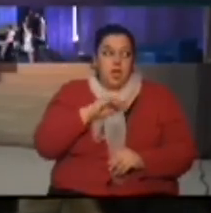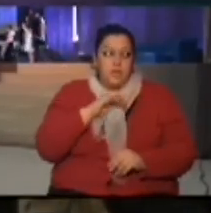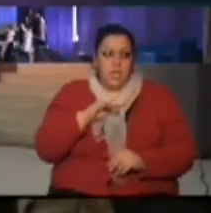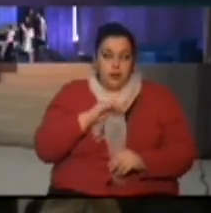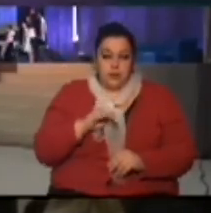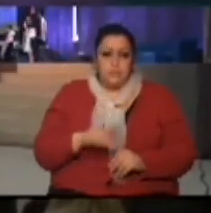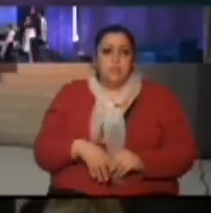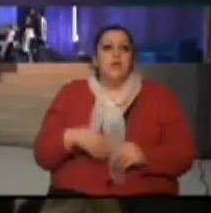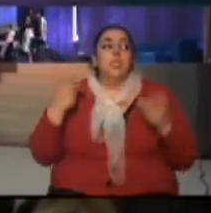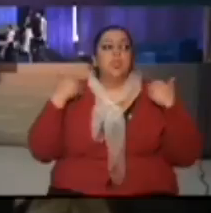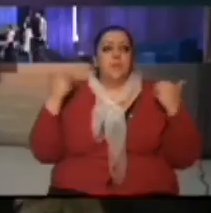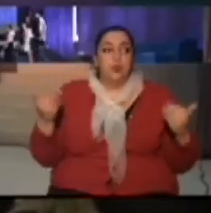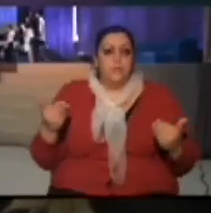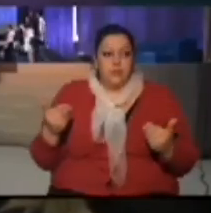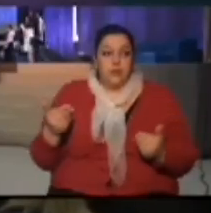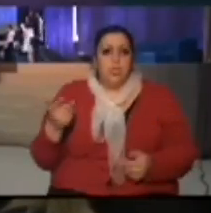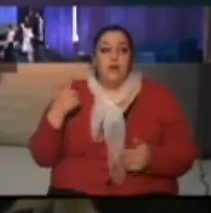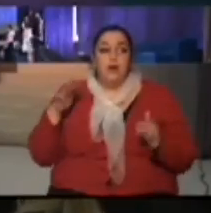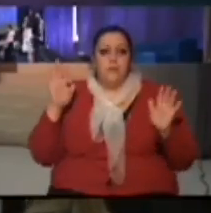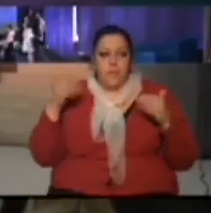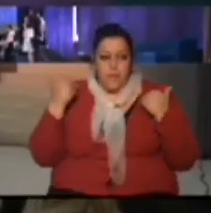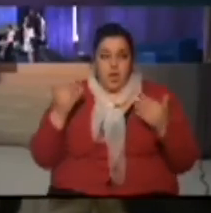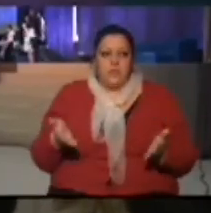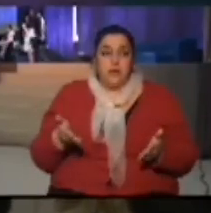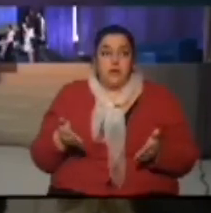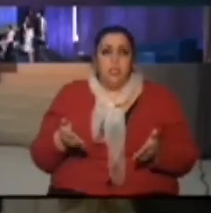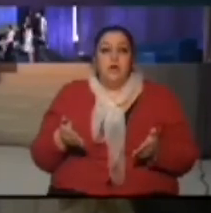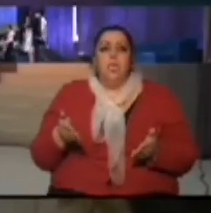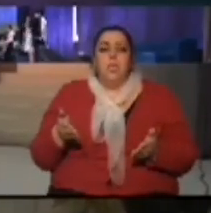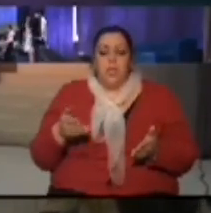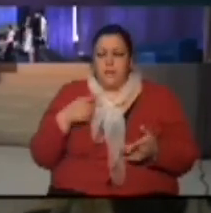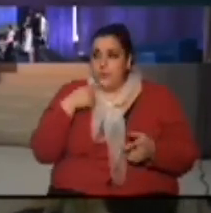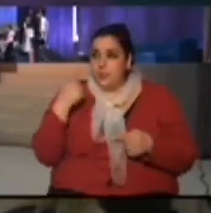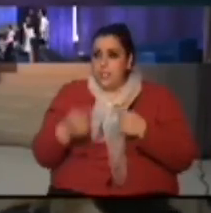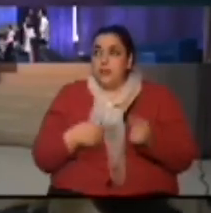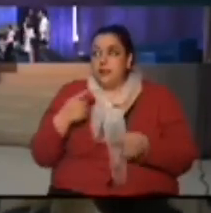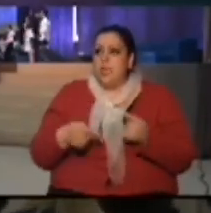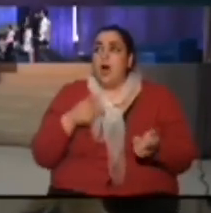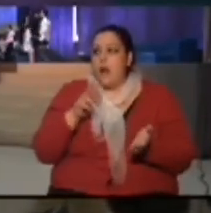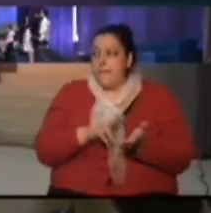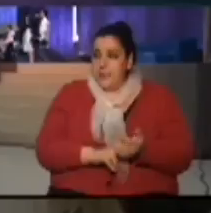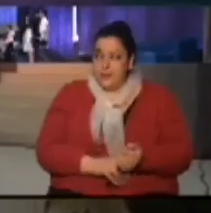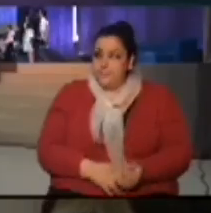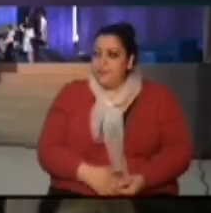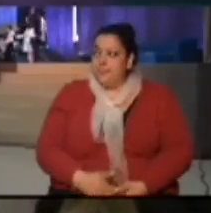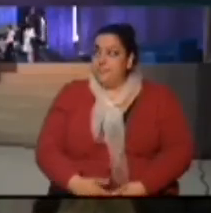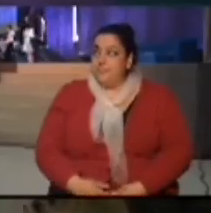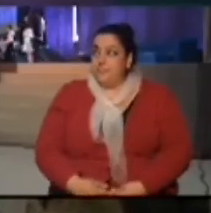արքայությունը, զորությունը եւ փառքը, հավիտյանս,